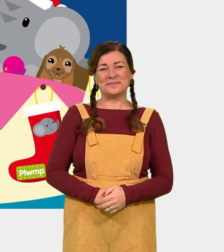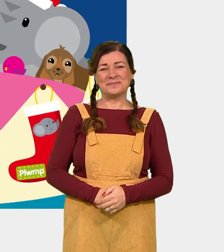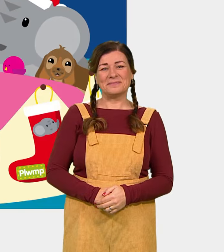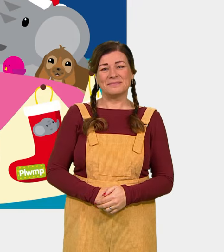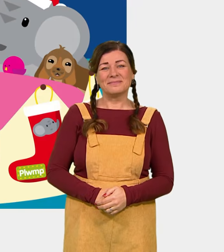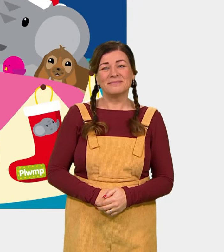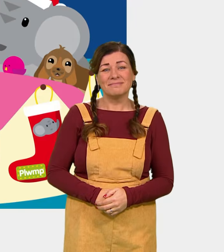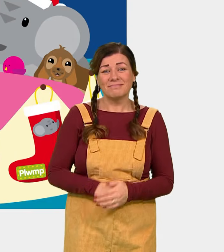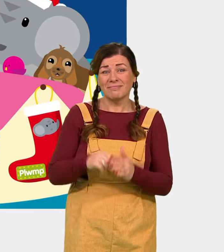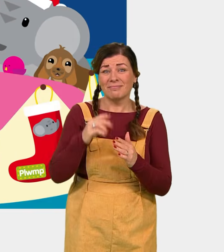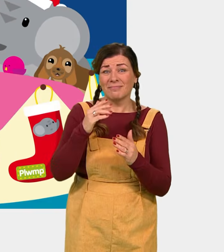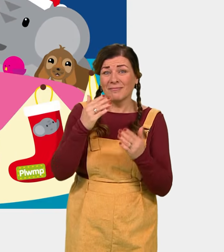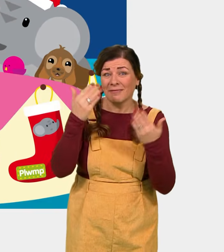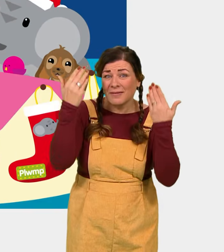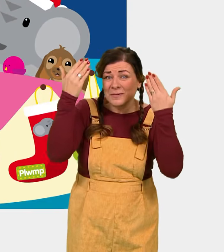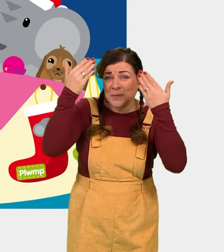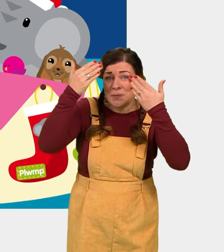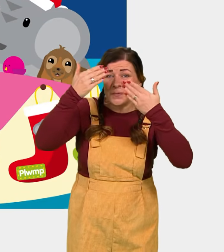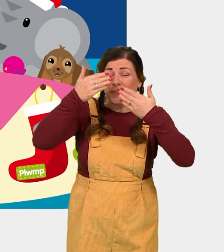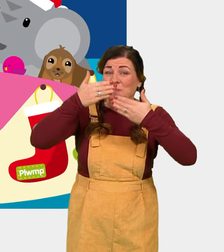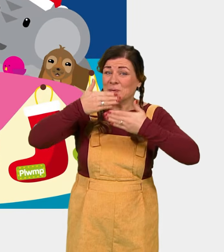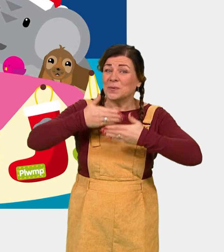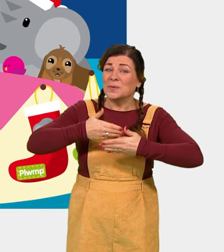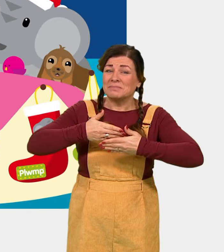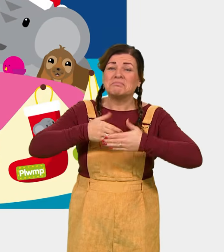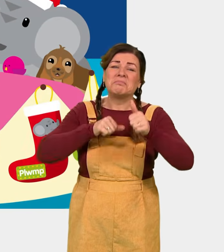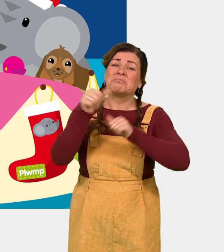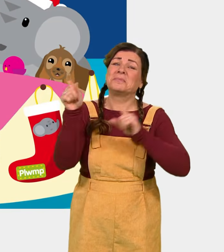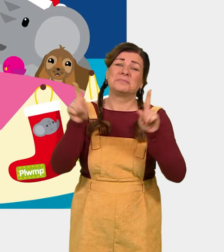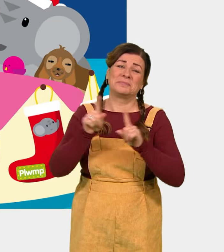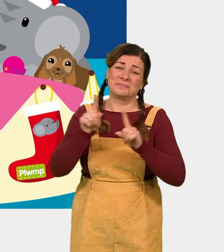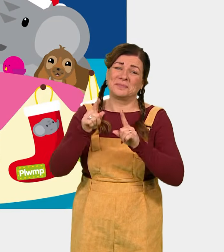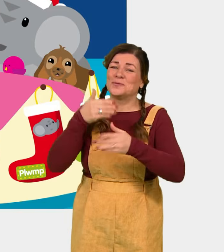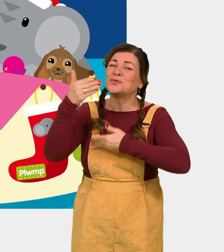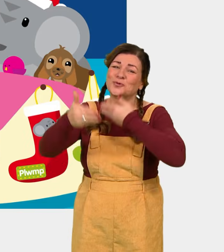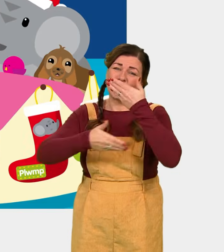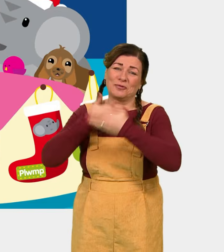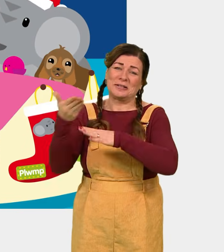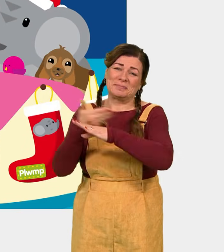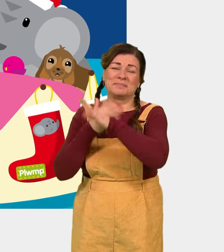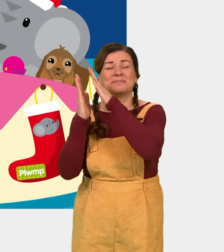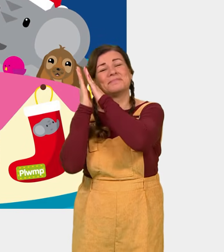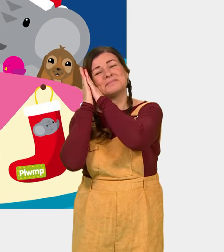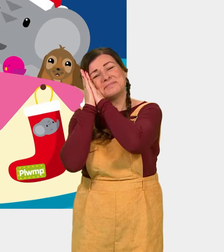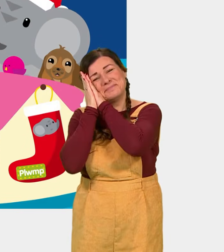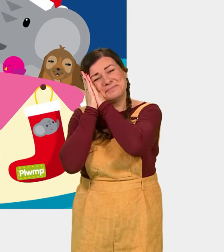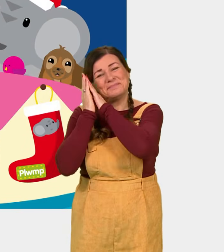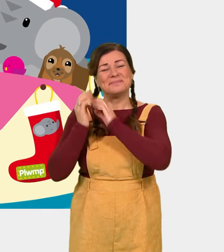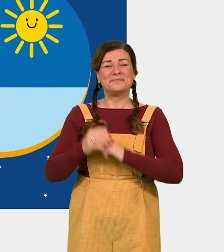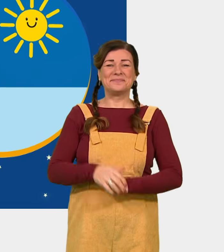Pan mae hi'n hwyr ac yn dechrau nosi, does dim byd gwell na chael stori fach cyn